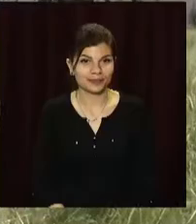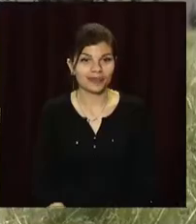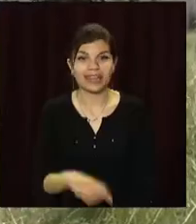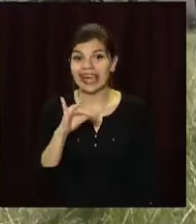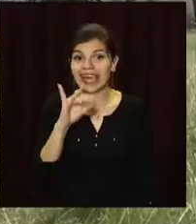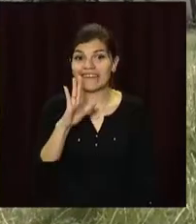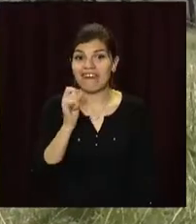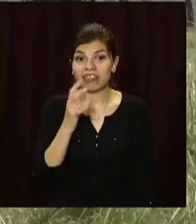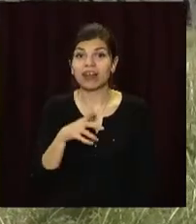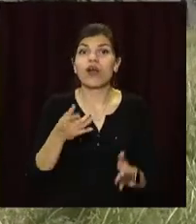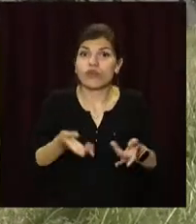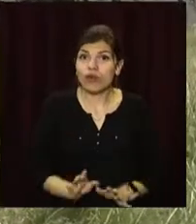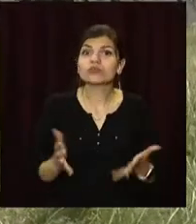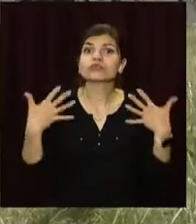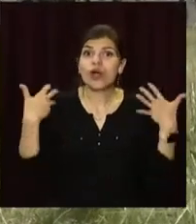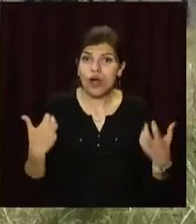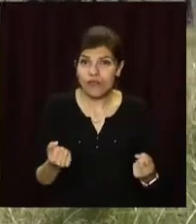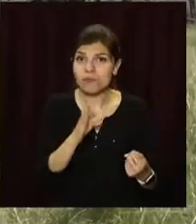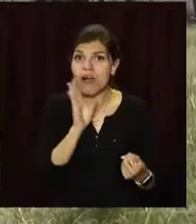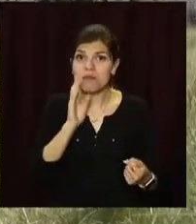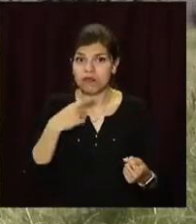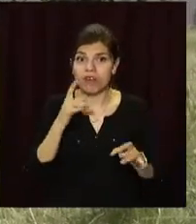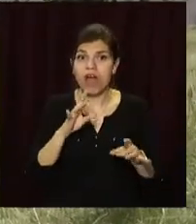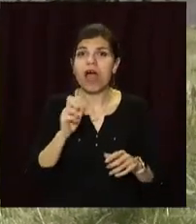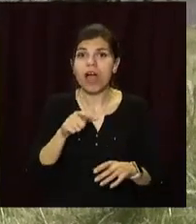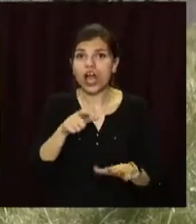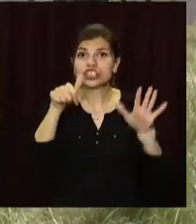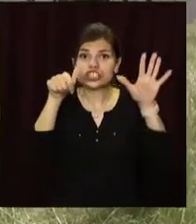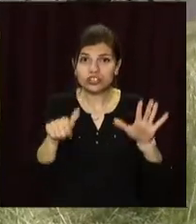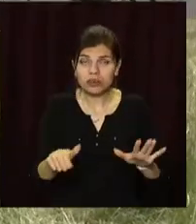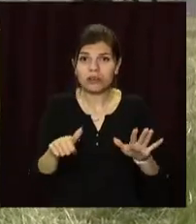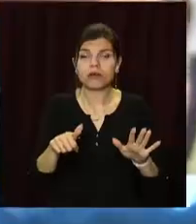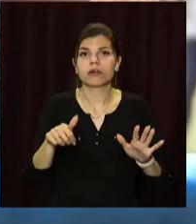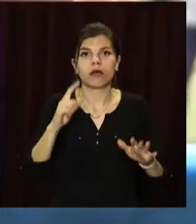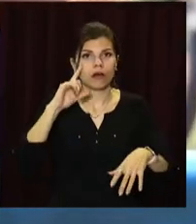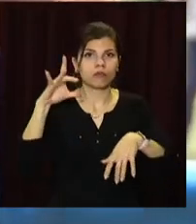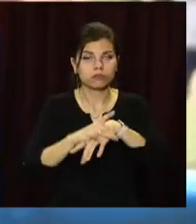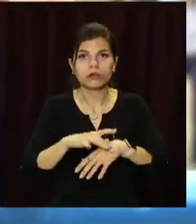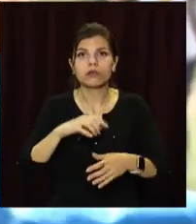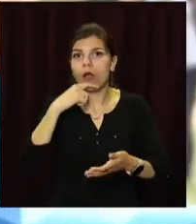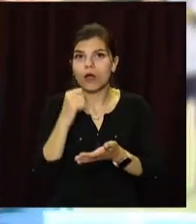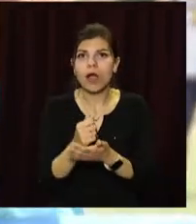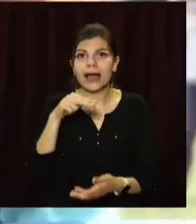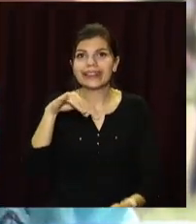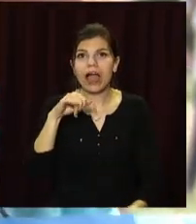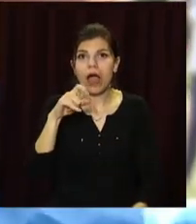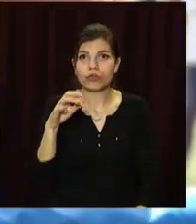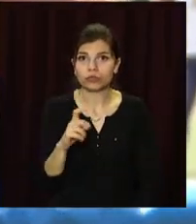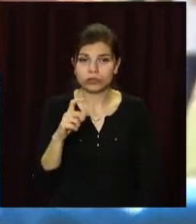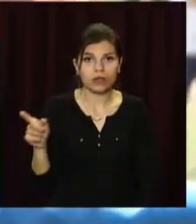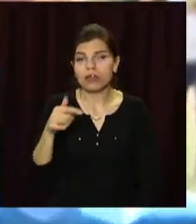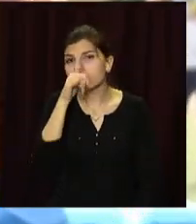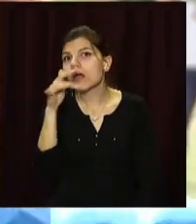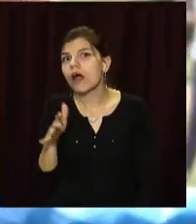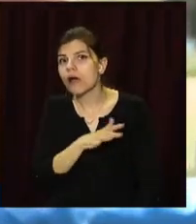Іванко народився здоровим, каже його мати Юлія Коваль. Та у півроку йому поставили діагноз, у який, зізнається, вона й досі не може